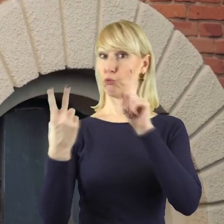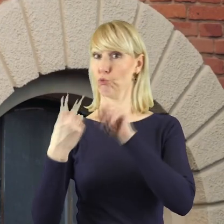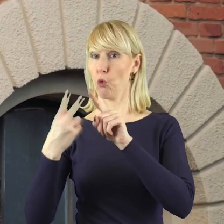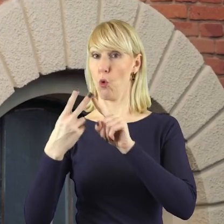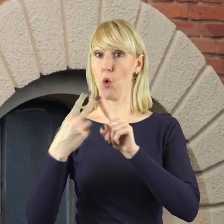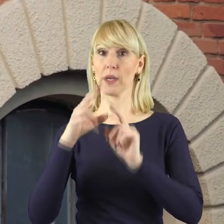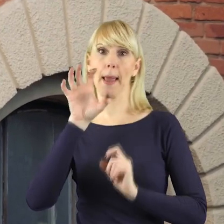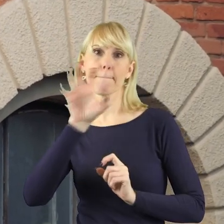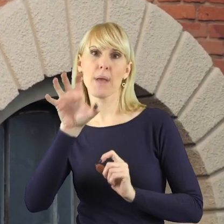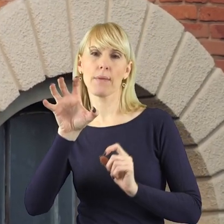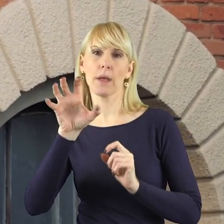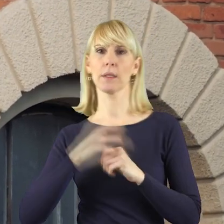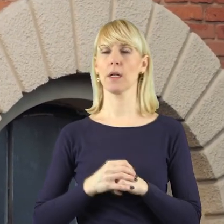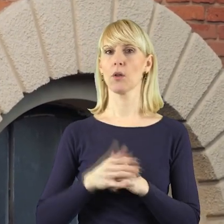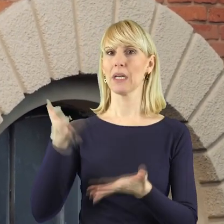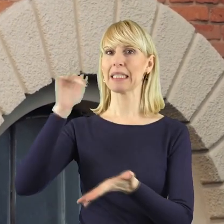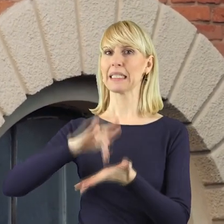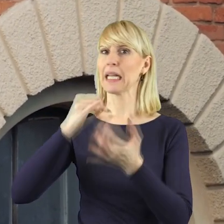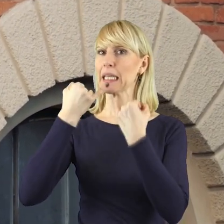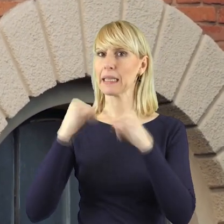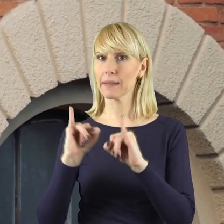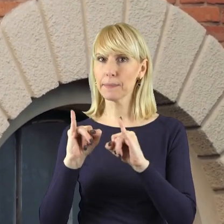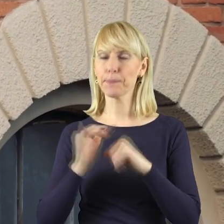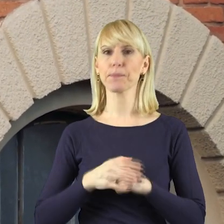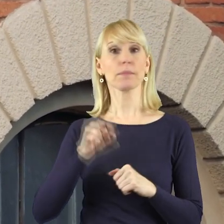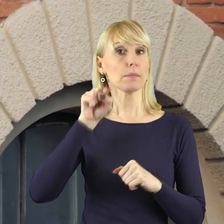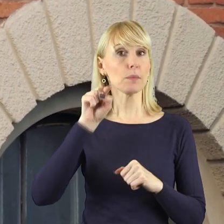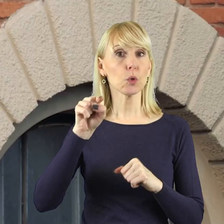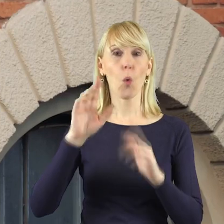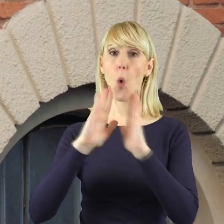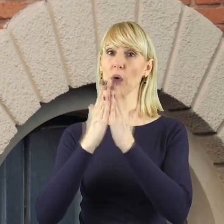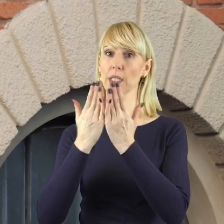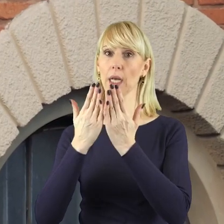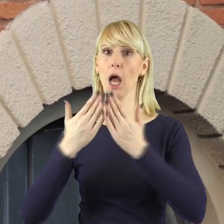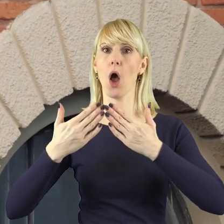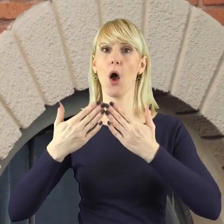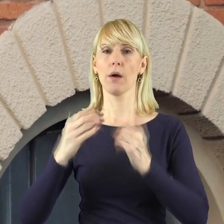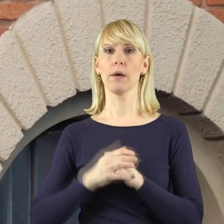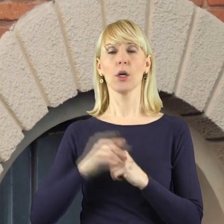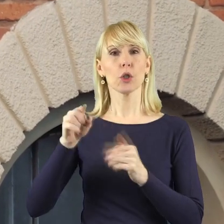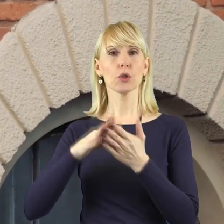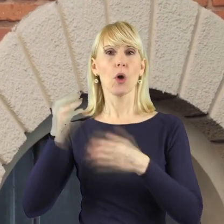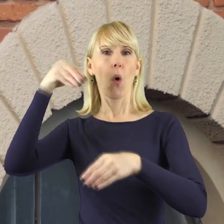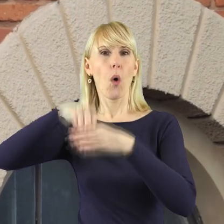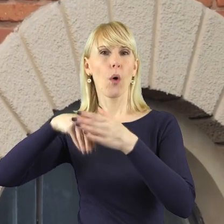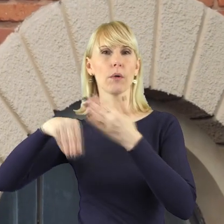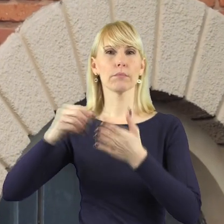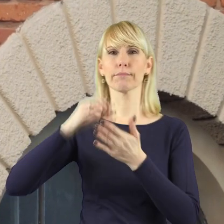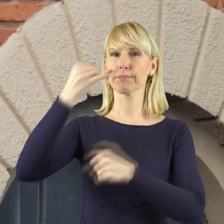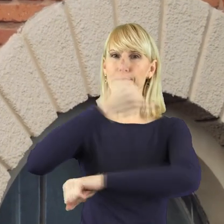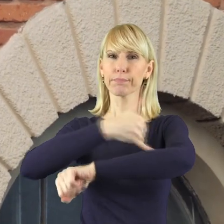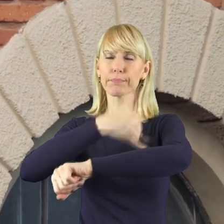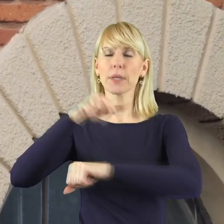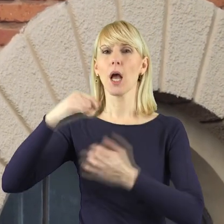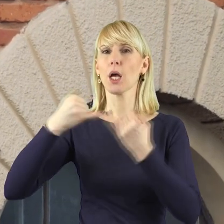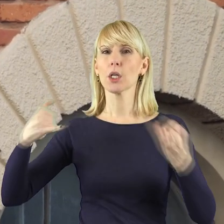pierwszego centralną częścią przedstawienia. Umieszczono w niej otwartą księgę, przybornik z piórami i suszkę do